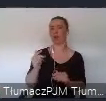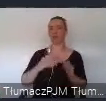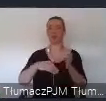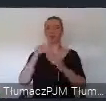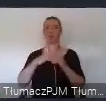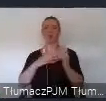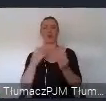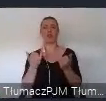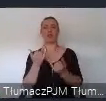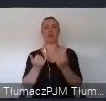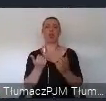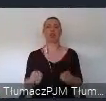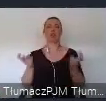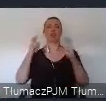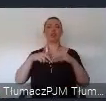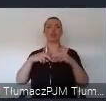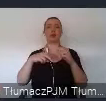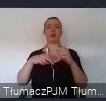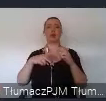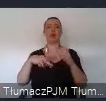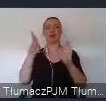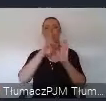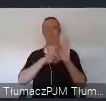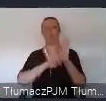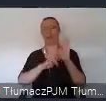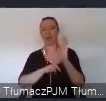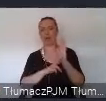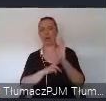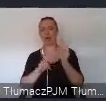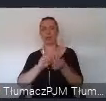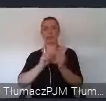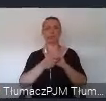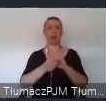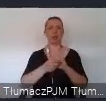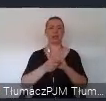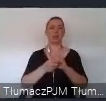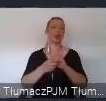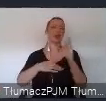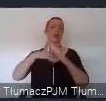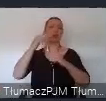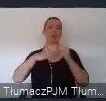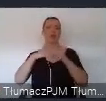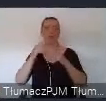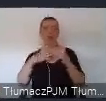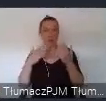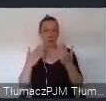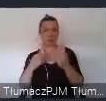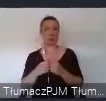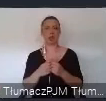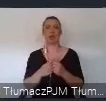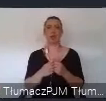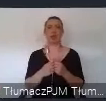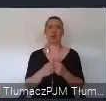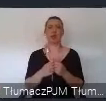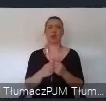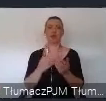na przykład jakiś plan urbanistyczny czy plany termomodernizacji, jakiś tam standard energetyczny wynikający z polskich przepisów, nie tylko z Polski, ale w